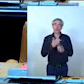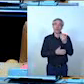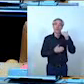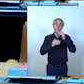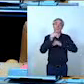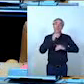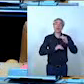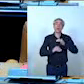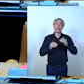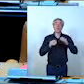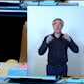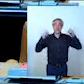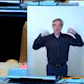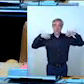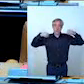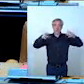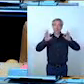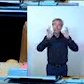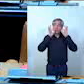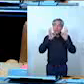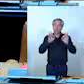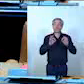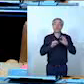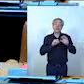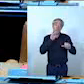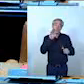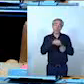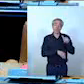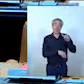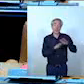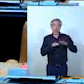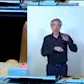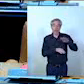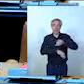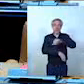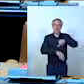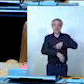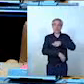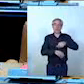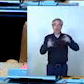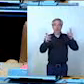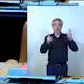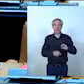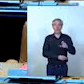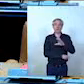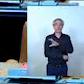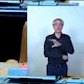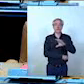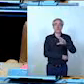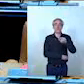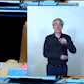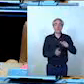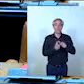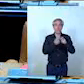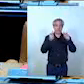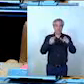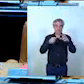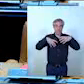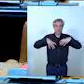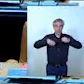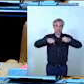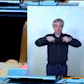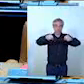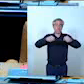juste, le premier pas ayant consisté à la réduction des heures de mise en valeur par la lumière des 120 de nos bâtiments concernés. La ville de